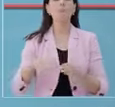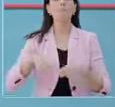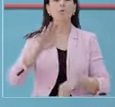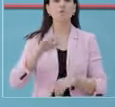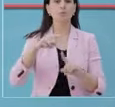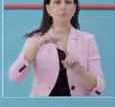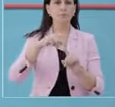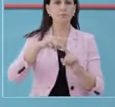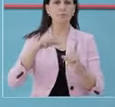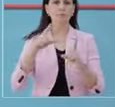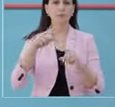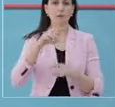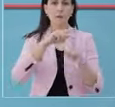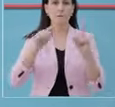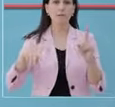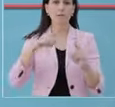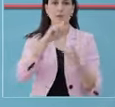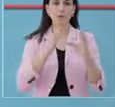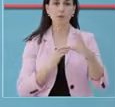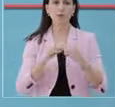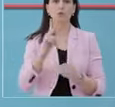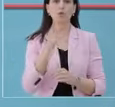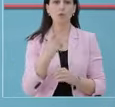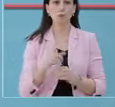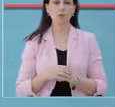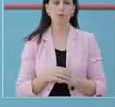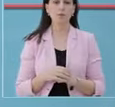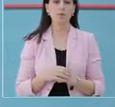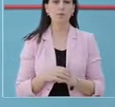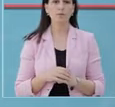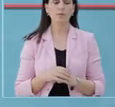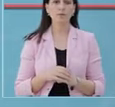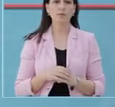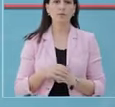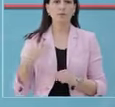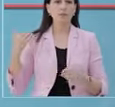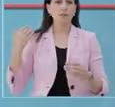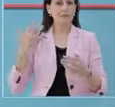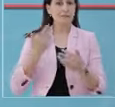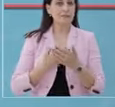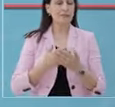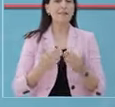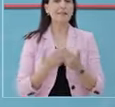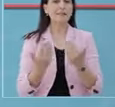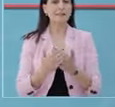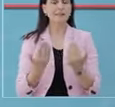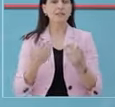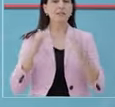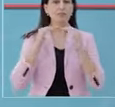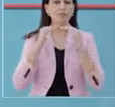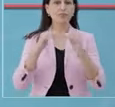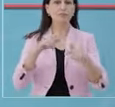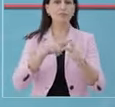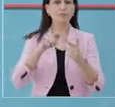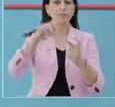Tiranë, Berat, Shkodër, Kruj. Prej ditës tashmë në spitale gjendja paraqitet e qëndrueshme. 17